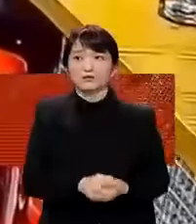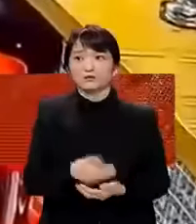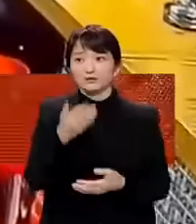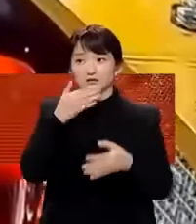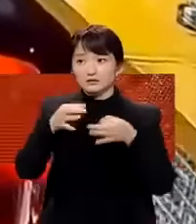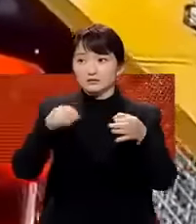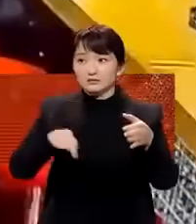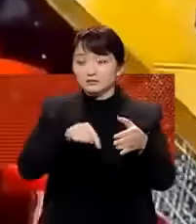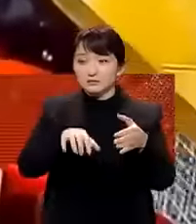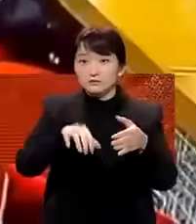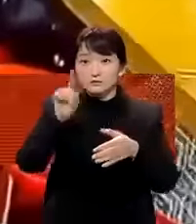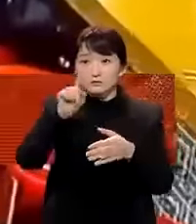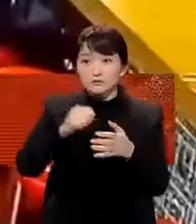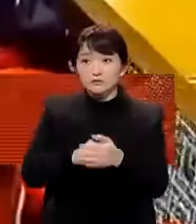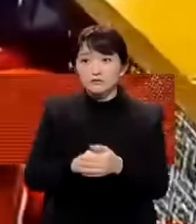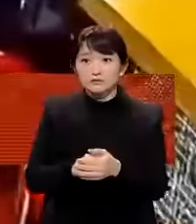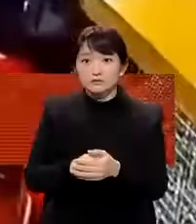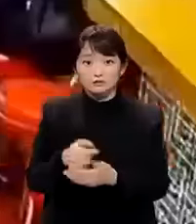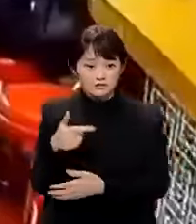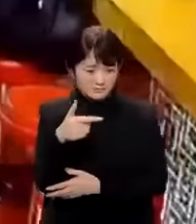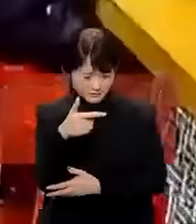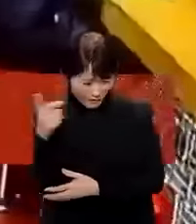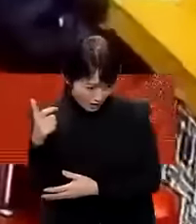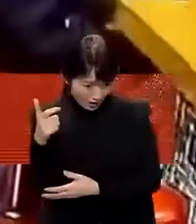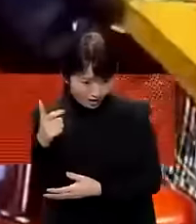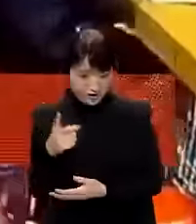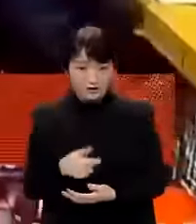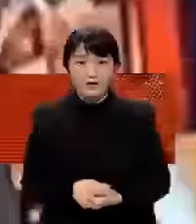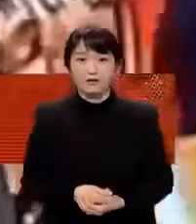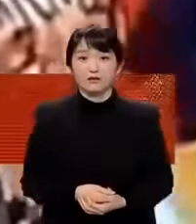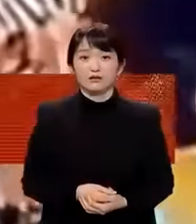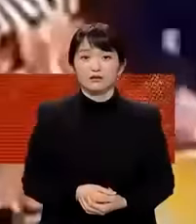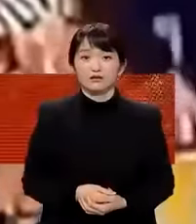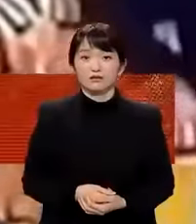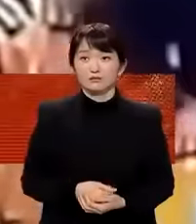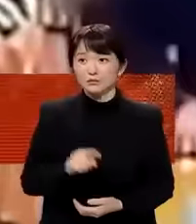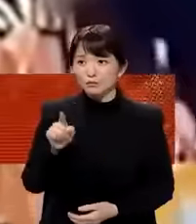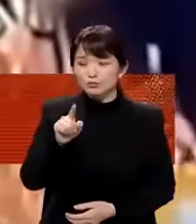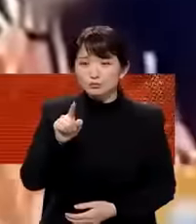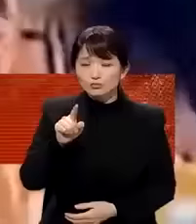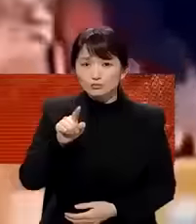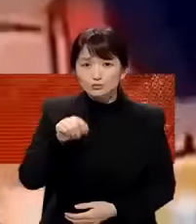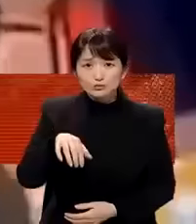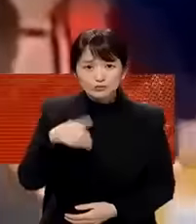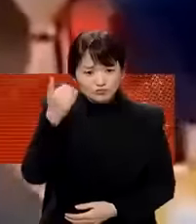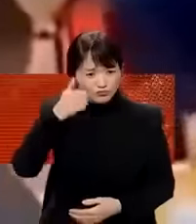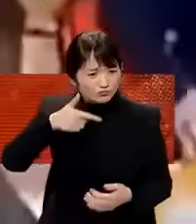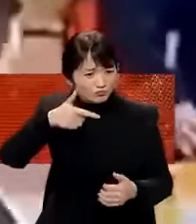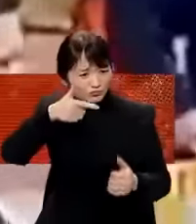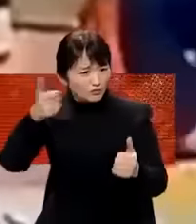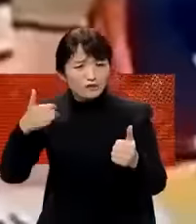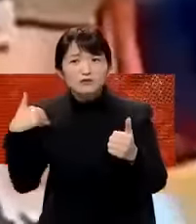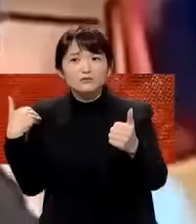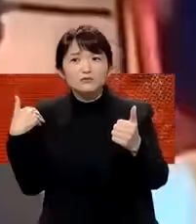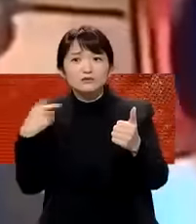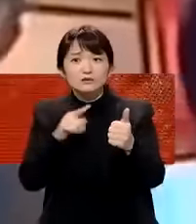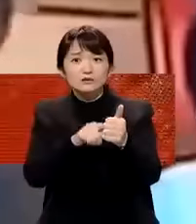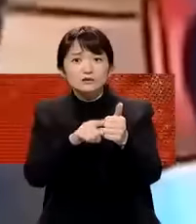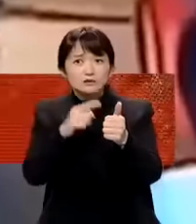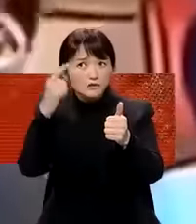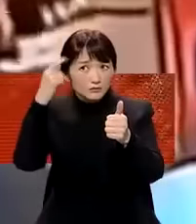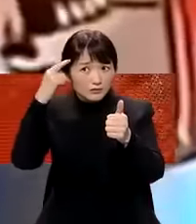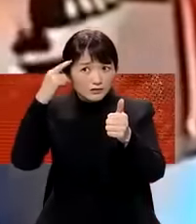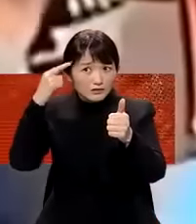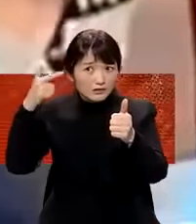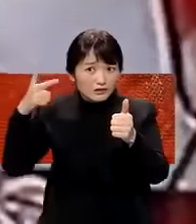식당에서 난대없이 총격 사건이 벌어졌던 겁니다 당초 어디서 누가 쐈는지 알 수 없는 총알이이 남성의